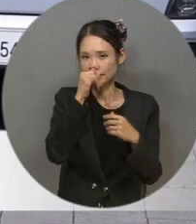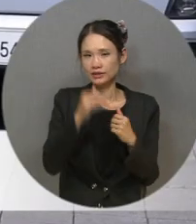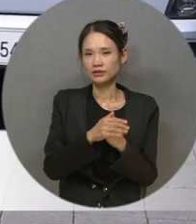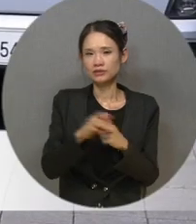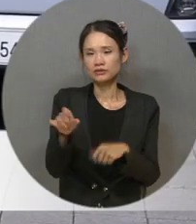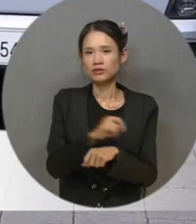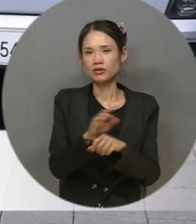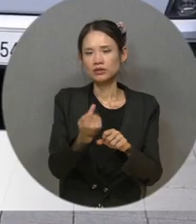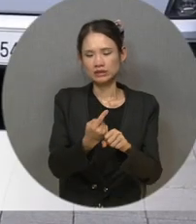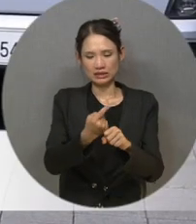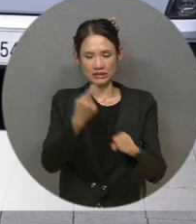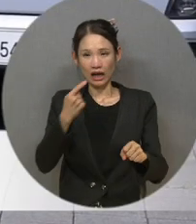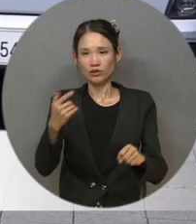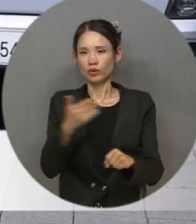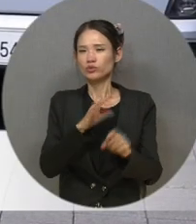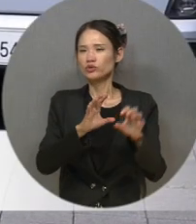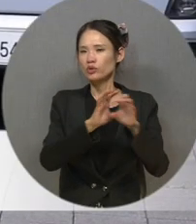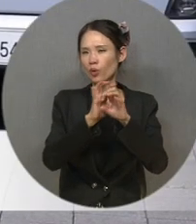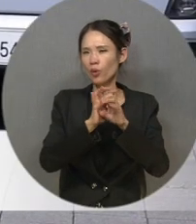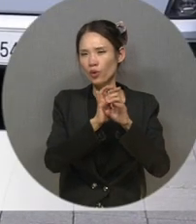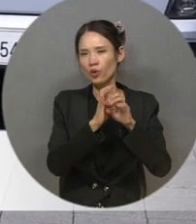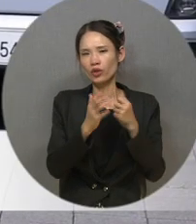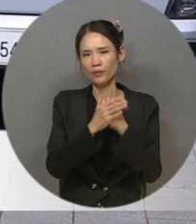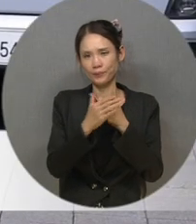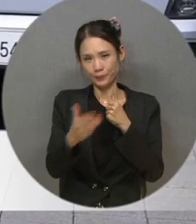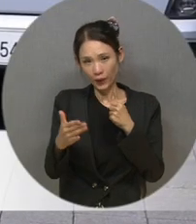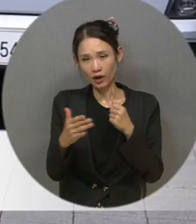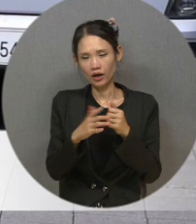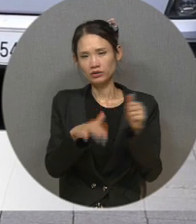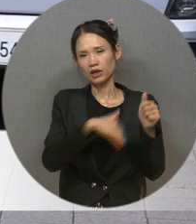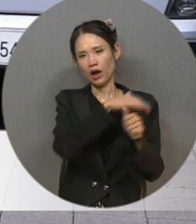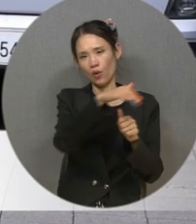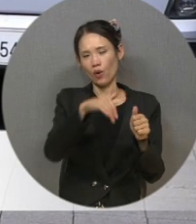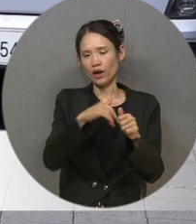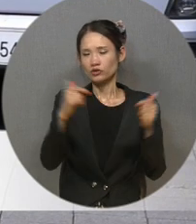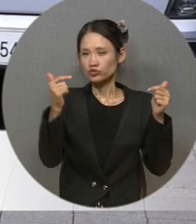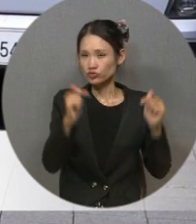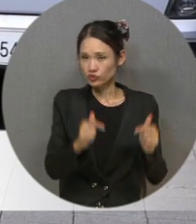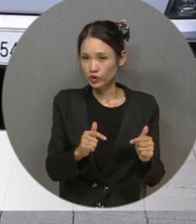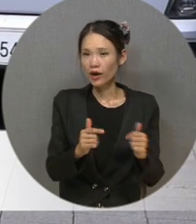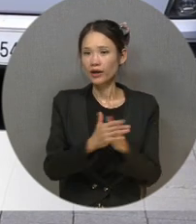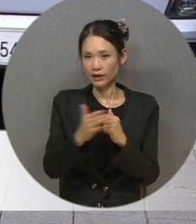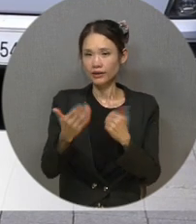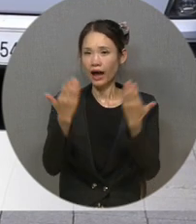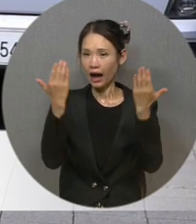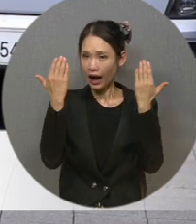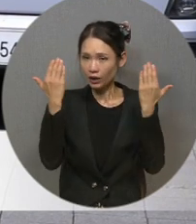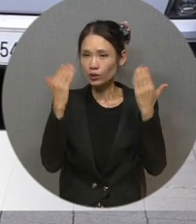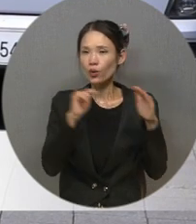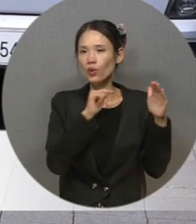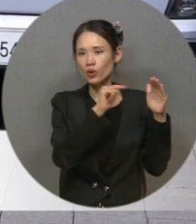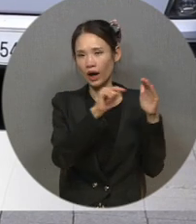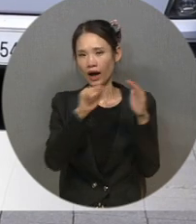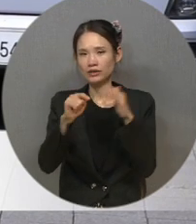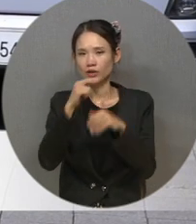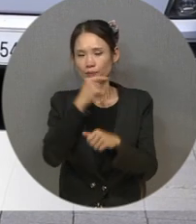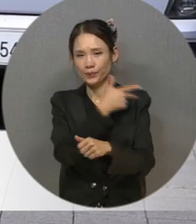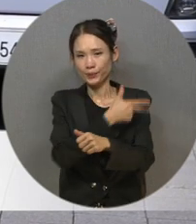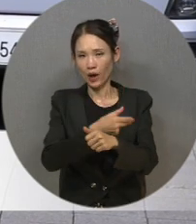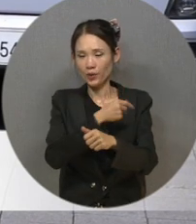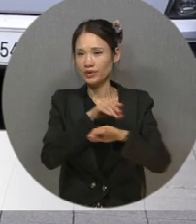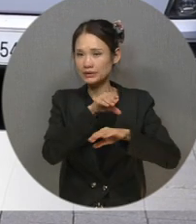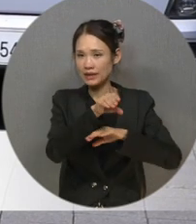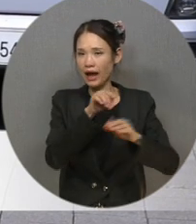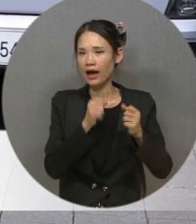특히나 이제 작년부터 이제 코로나 19 상황들이 많이 완화가 되면서 학교 등에도 저희가 이제 헌혈을 들어감에 따라